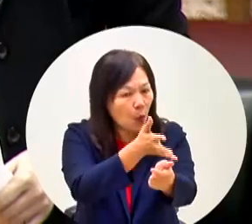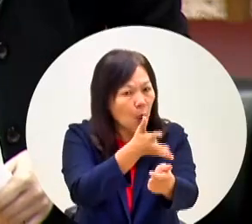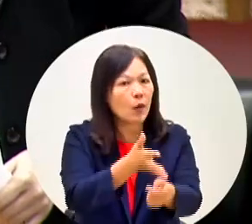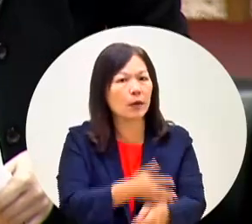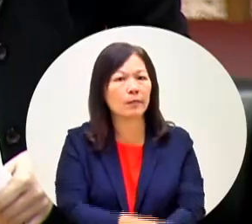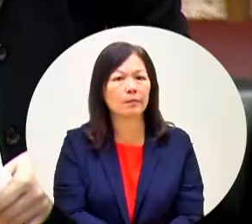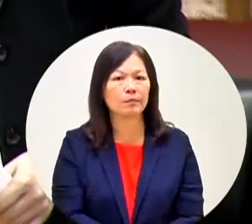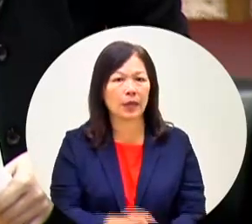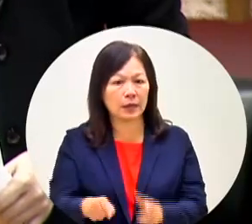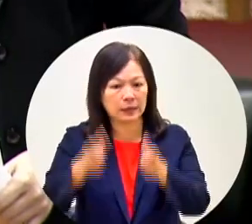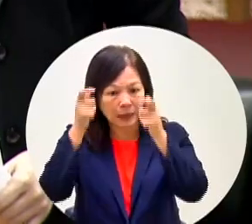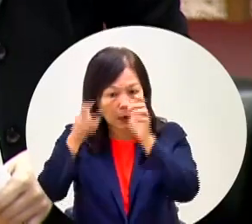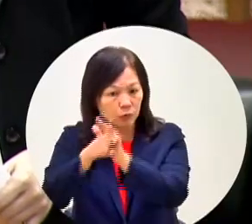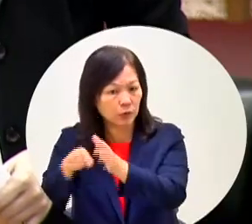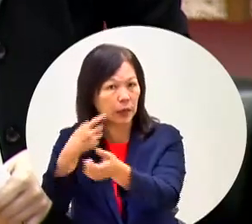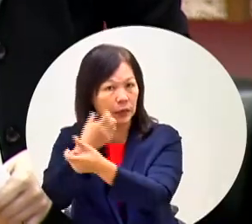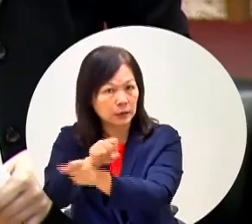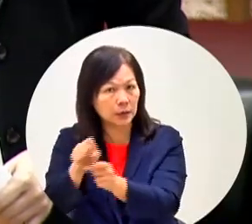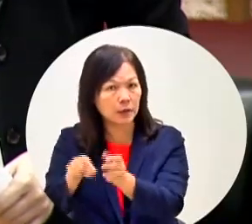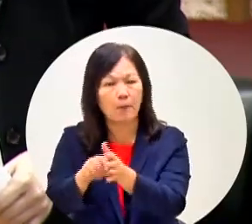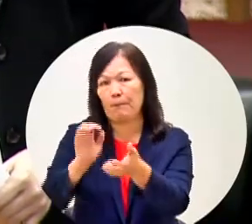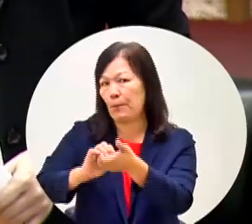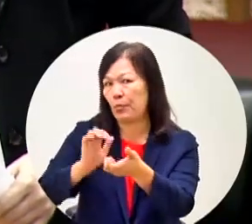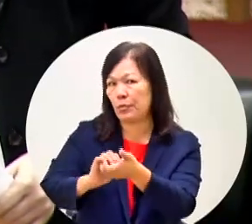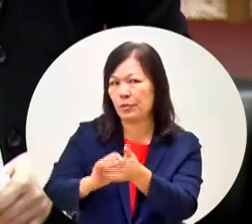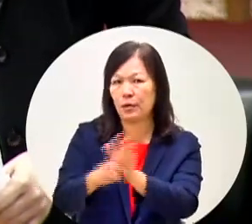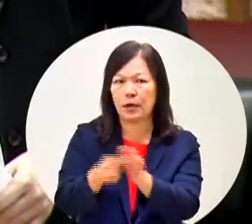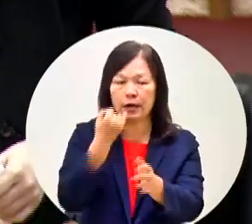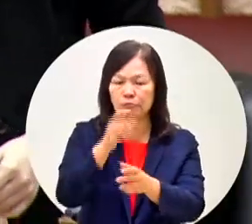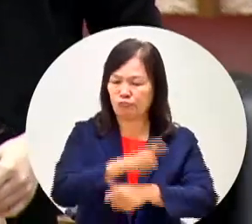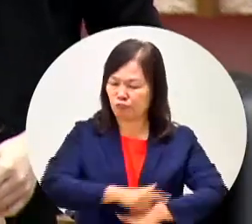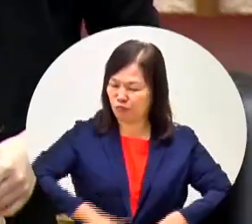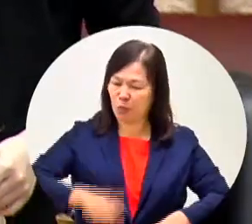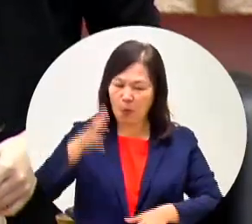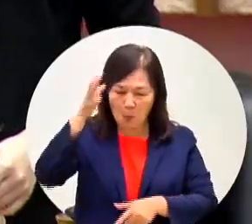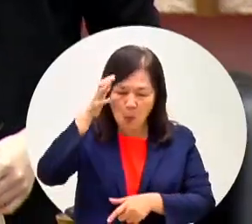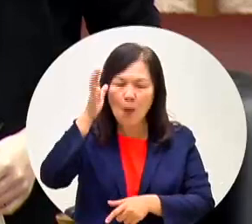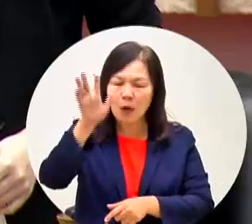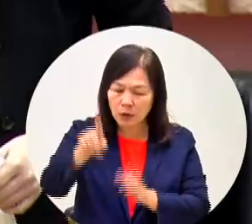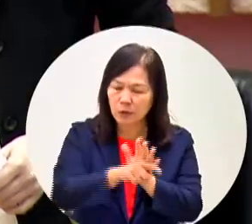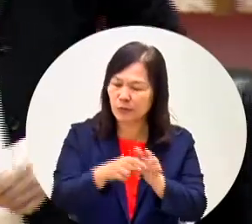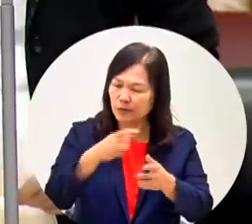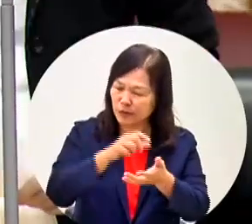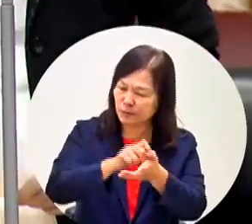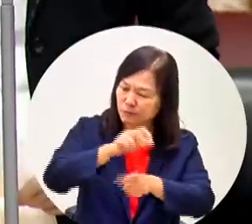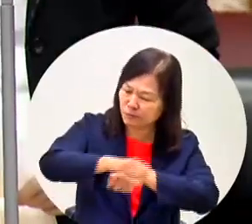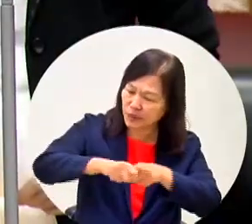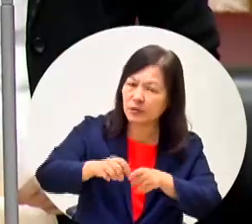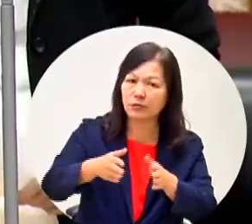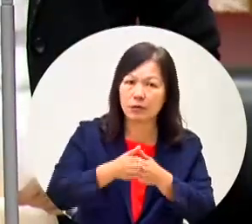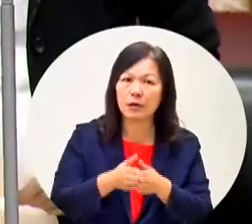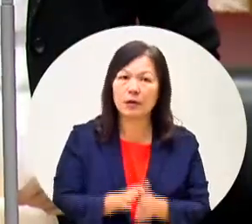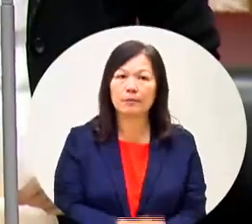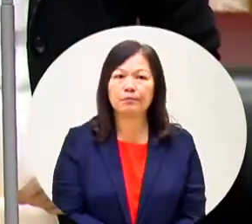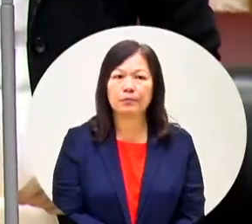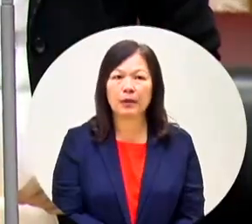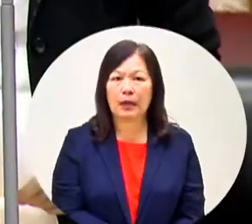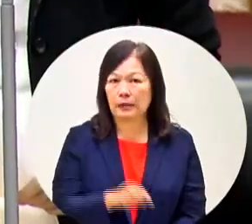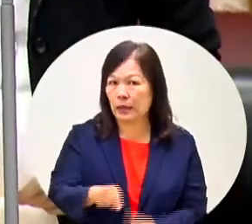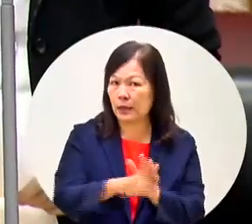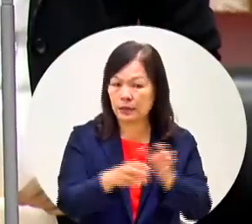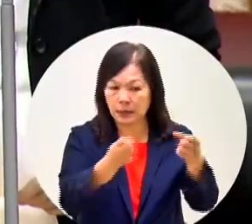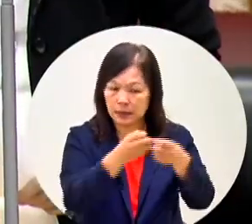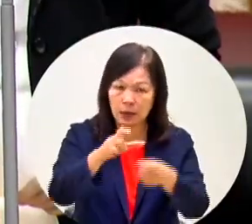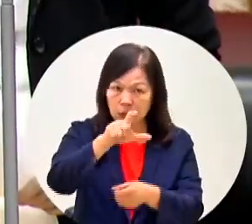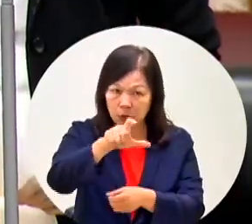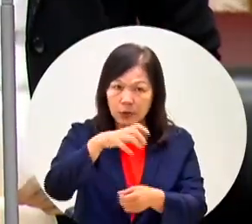必，可是我们一定要有勇敢做梦的可能跟打算。所以在这个议题里头，我们不会去抹煞可